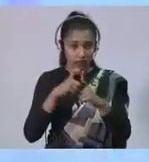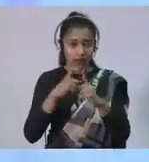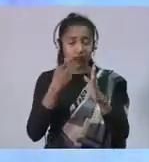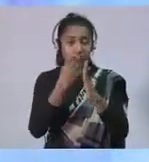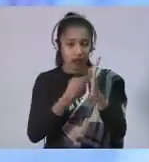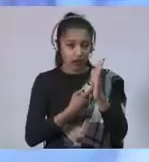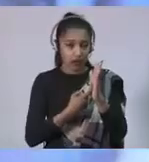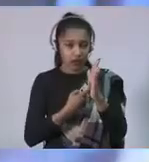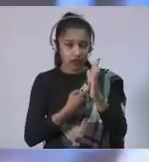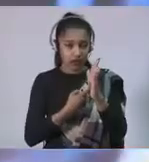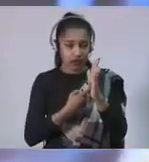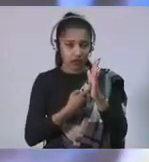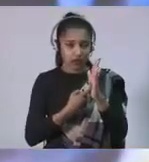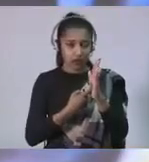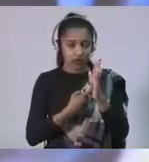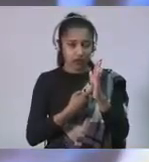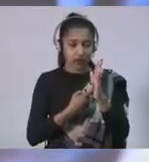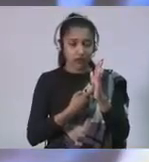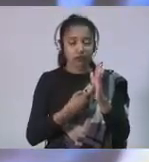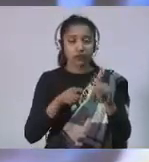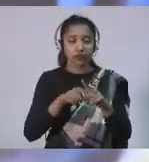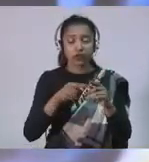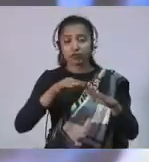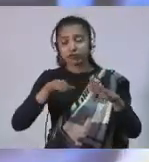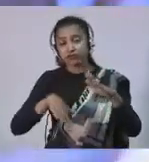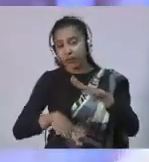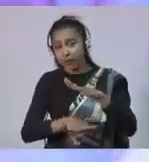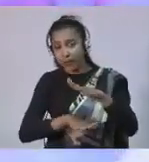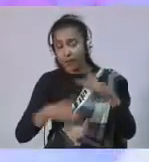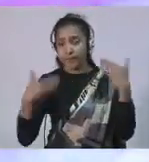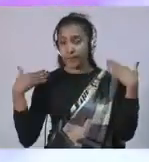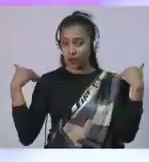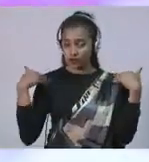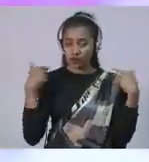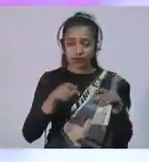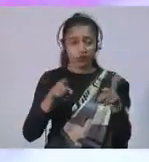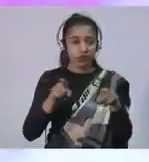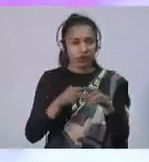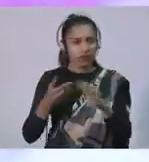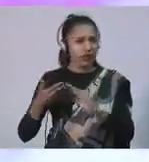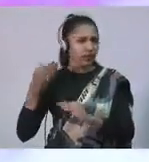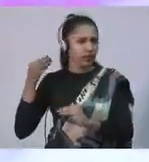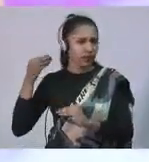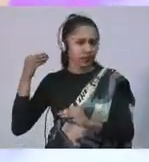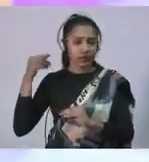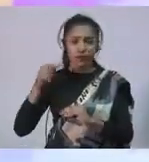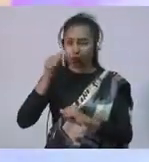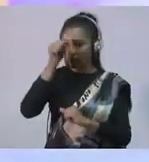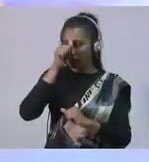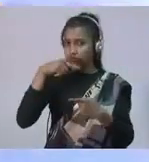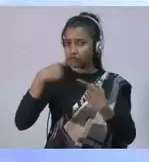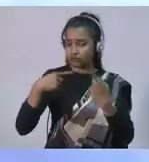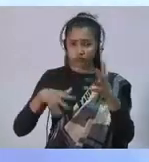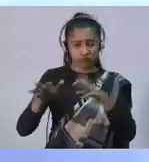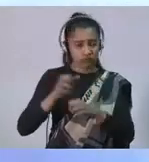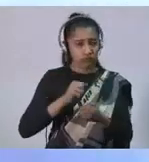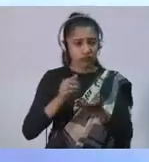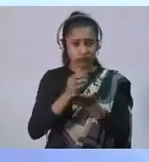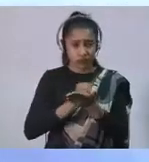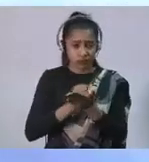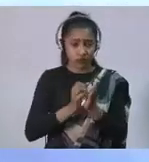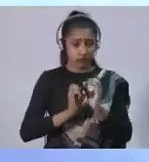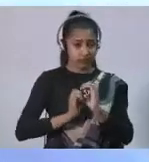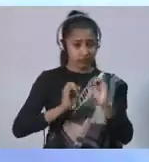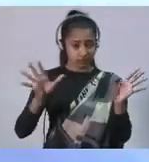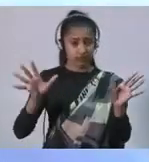හා සාමය සහ යටිතල පහසුකම් ශ්‍රේෂ්ඨවල සිදු වූ මෑතකාලීන ජාවාරම් හා දූෂිත අපහරණයන්